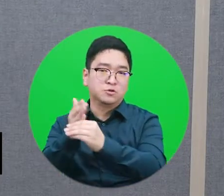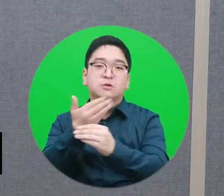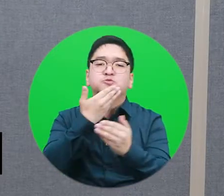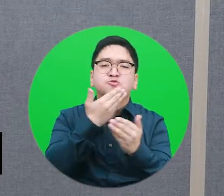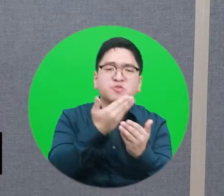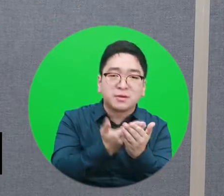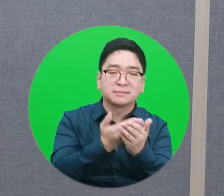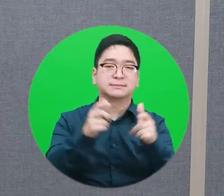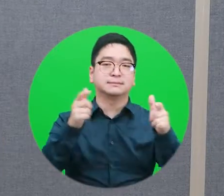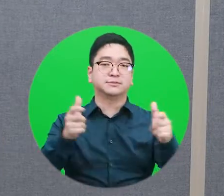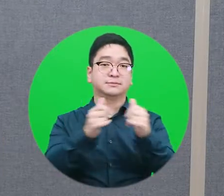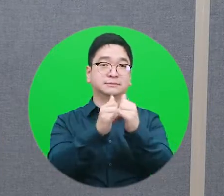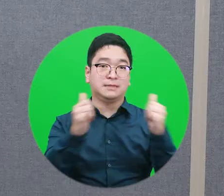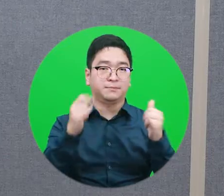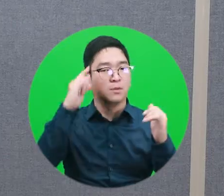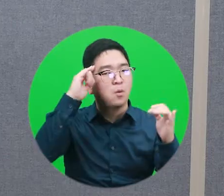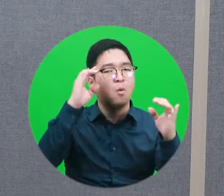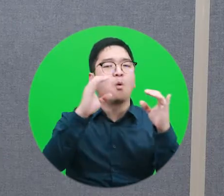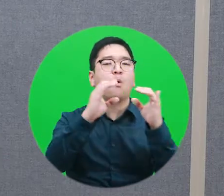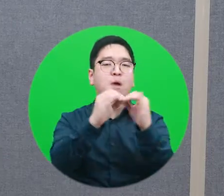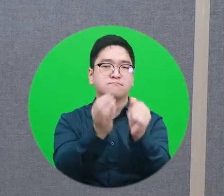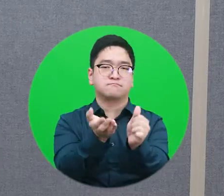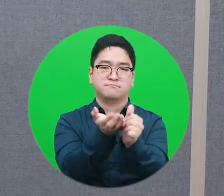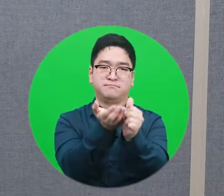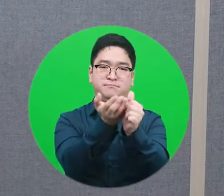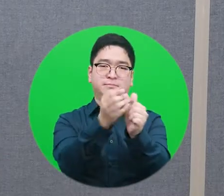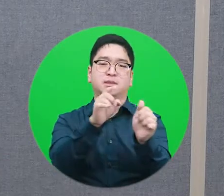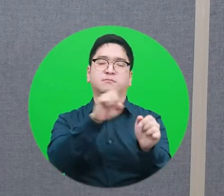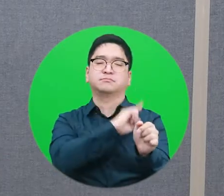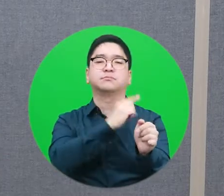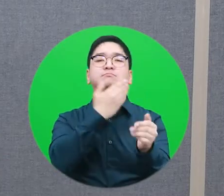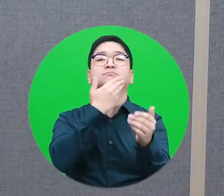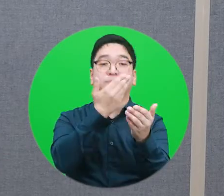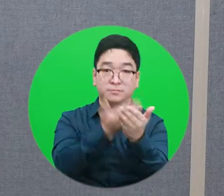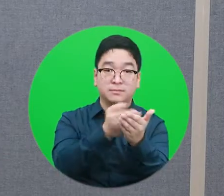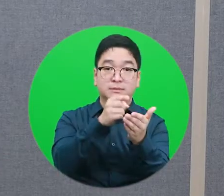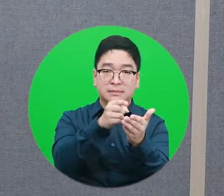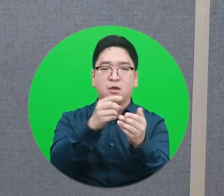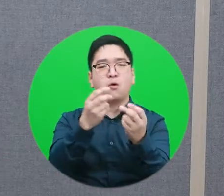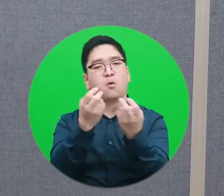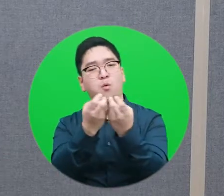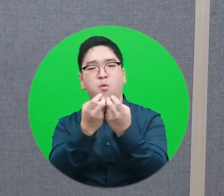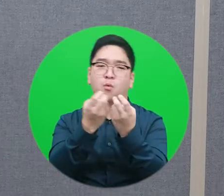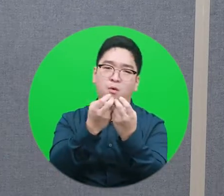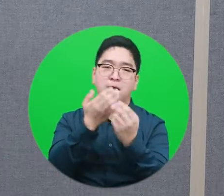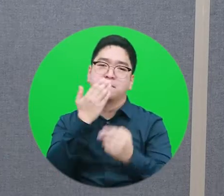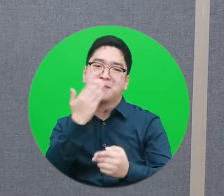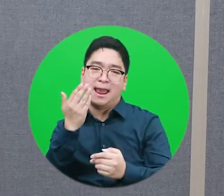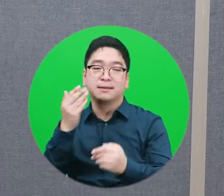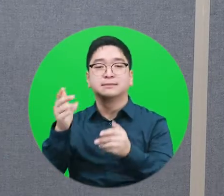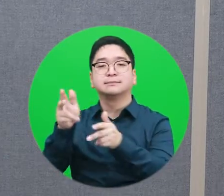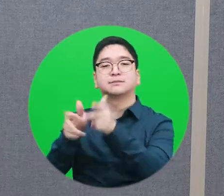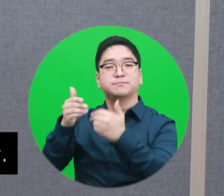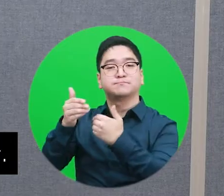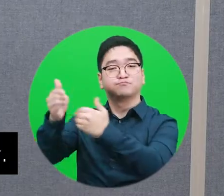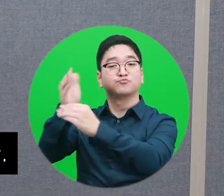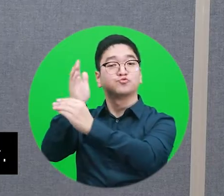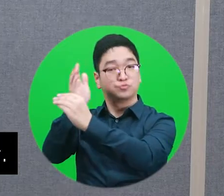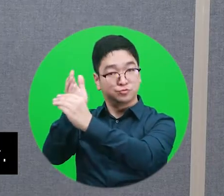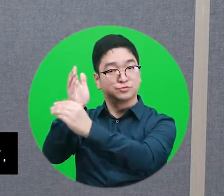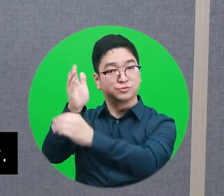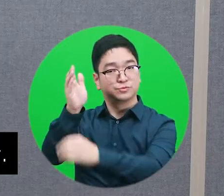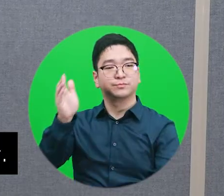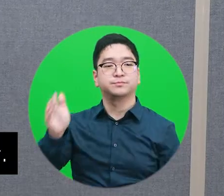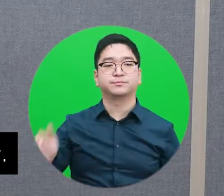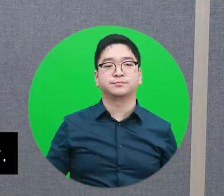부분을 진행하는 데 있어서 가장 중요한 부분들은 같은 지역 사회를 살고 있는 지역 주민분들의 공감대 형성이라고 생각하고요. 그